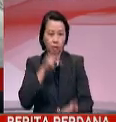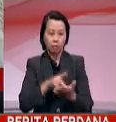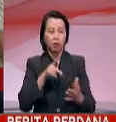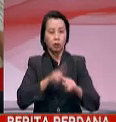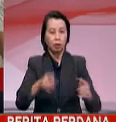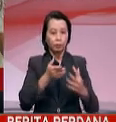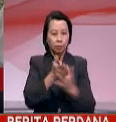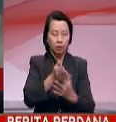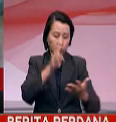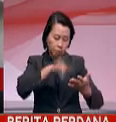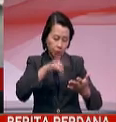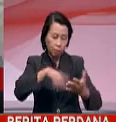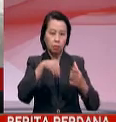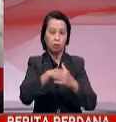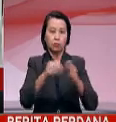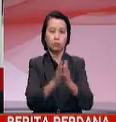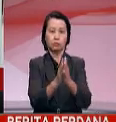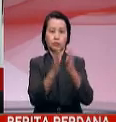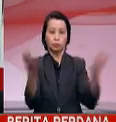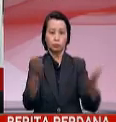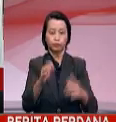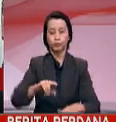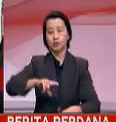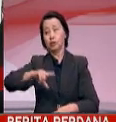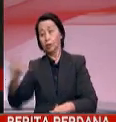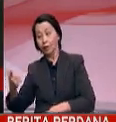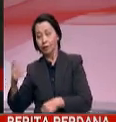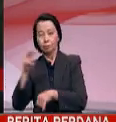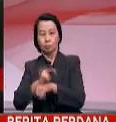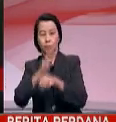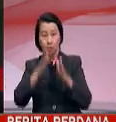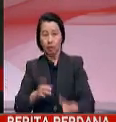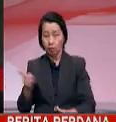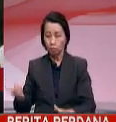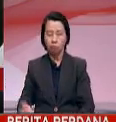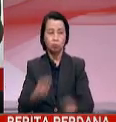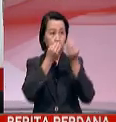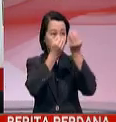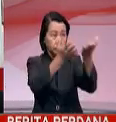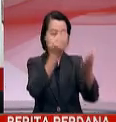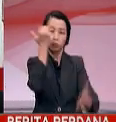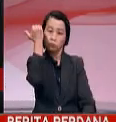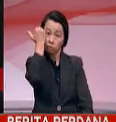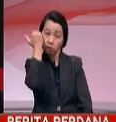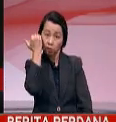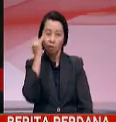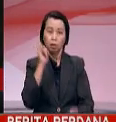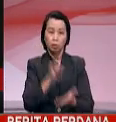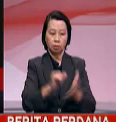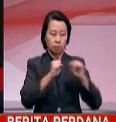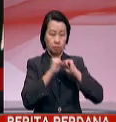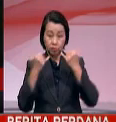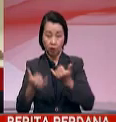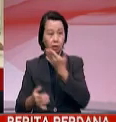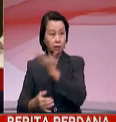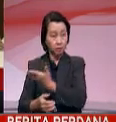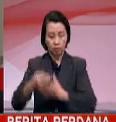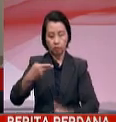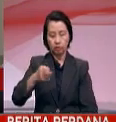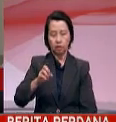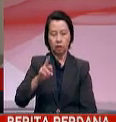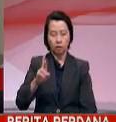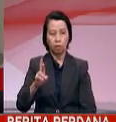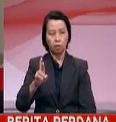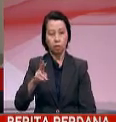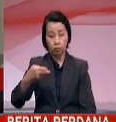melalui pembacaan dalam akhbar. Seorang lagi saksi, Hashim Othman, memaklumkan kepada mahkamah bahawa syarikatnya HRA